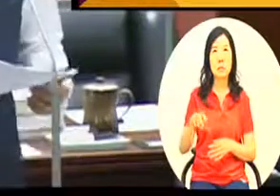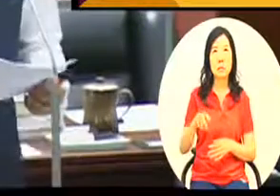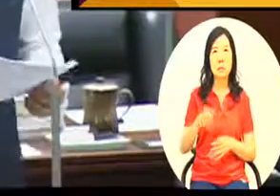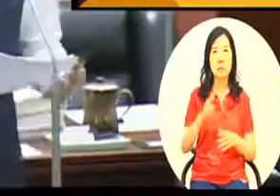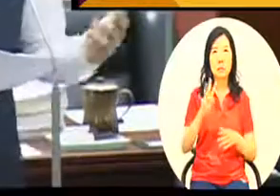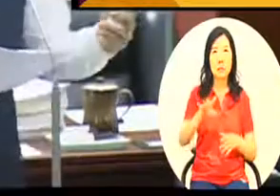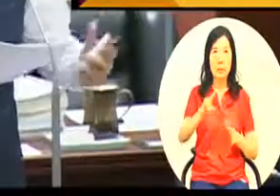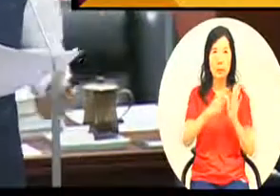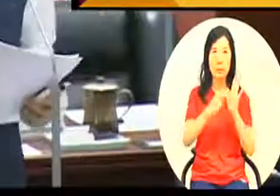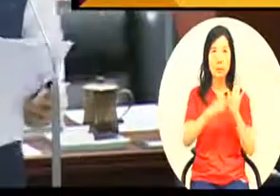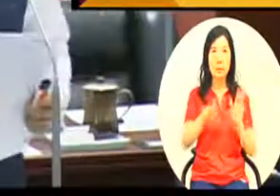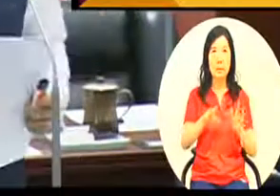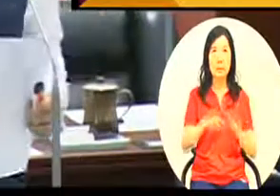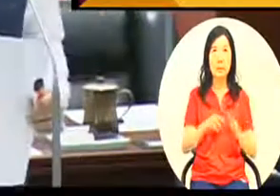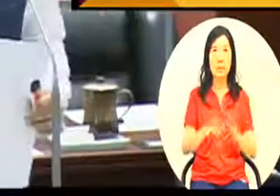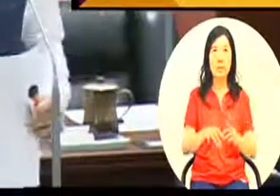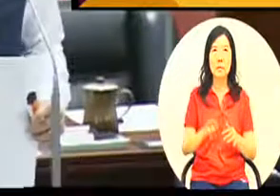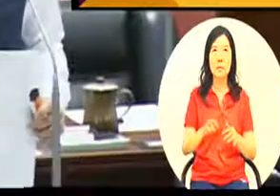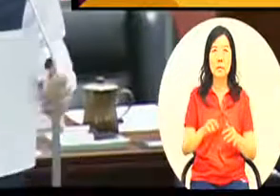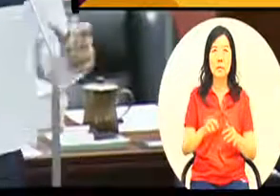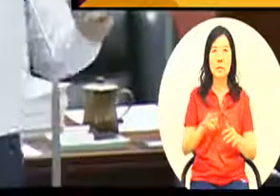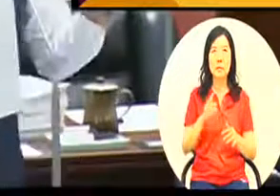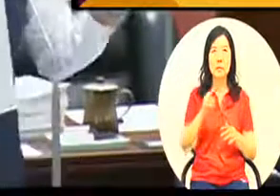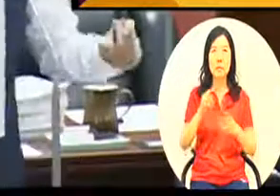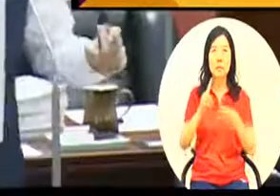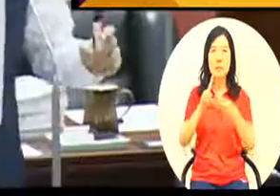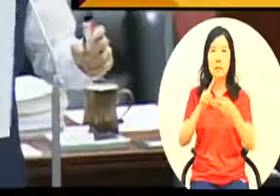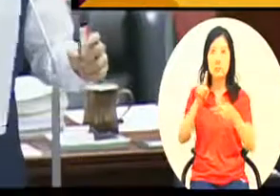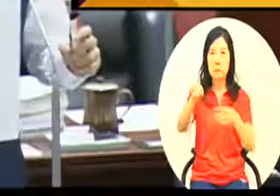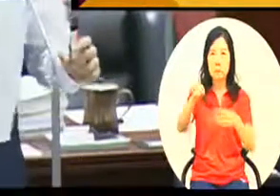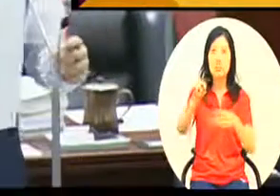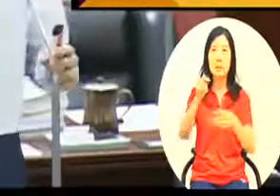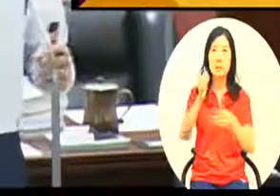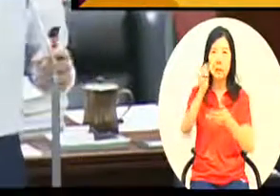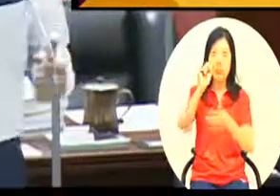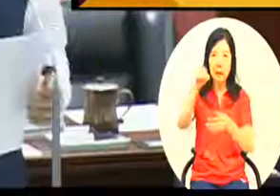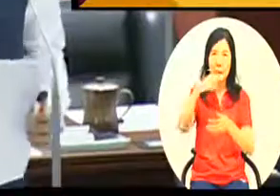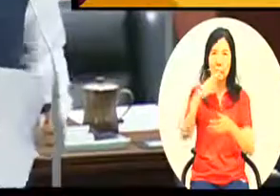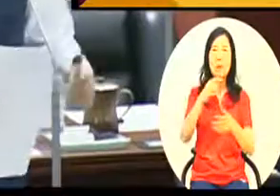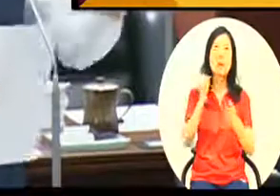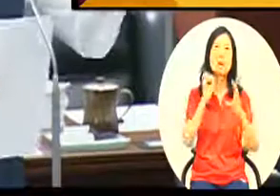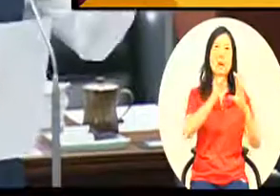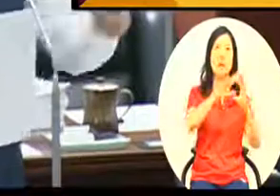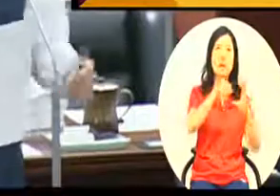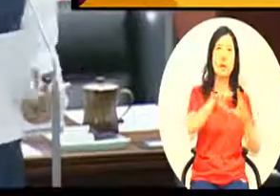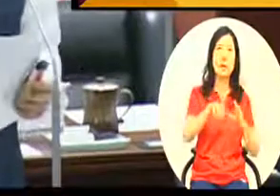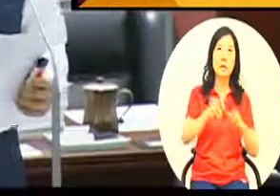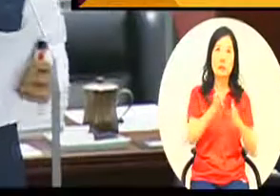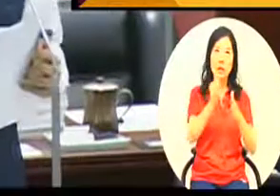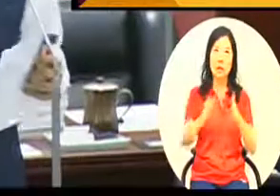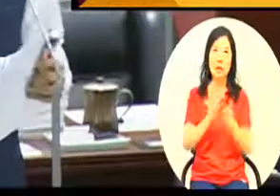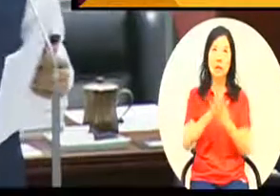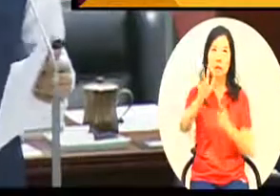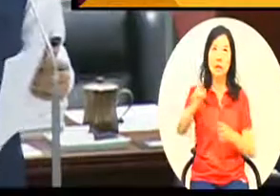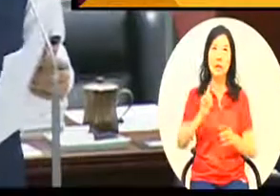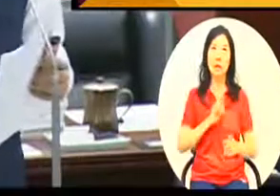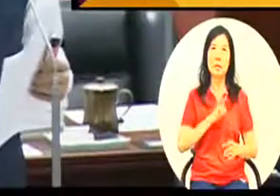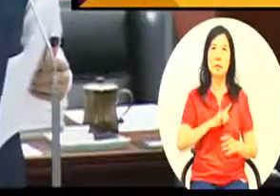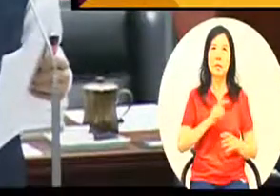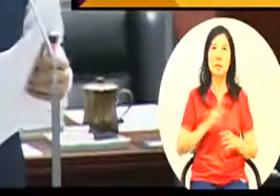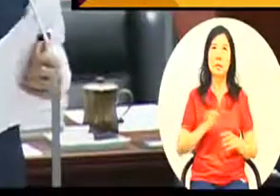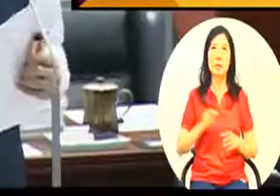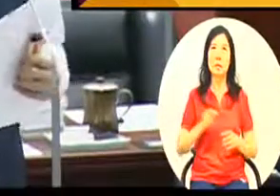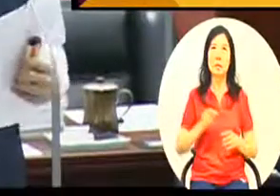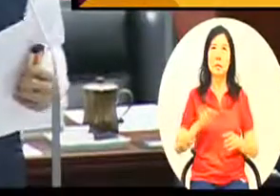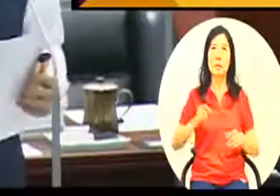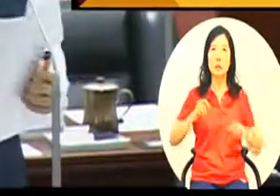我这段影片是经过胡先经过他本人同意，然后放在我们这总咨询的题目来讲的。他下公车之后，他是一个人，他是坐着电动